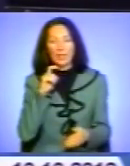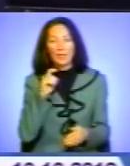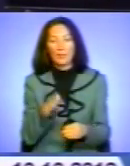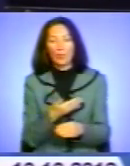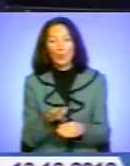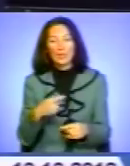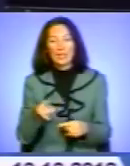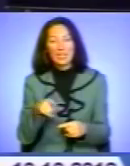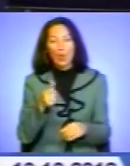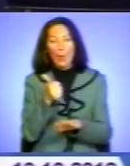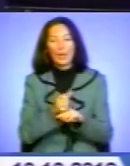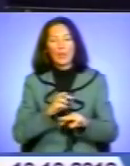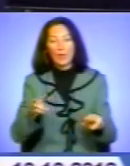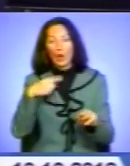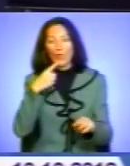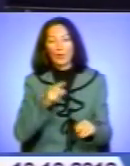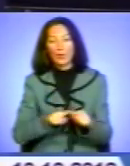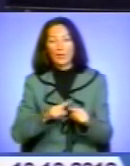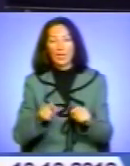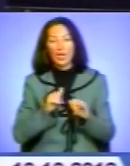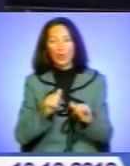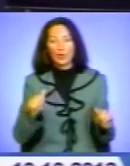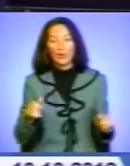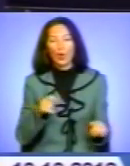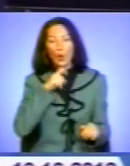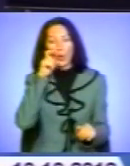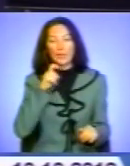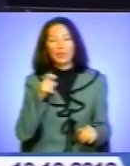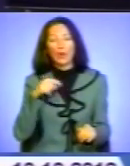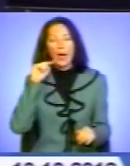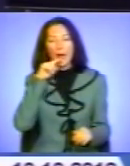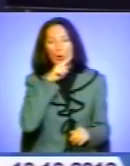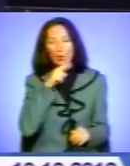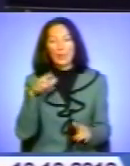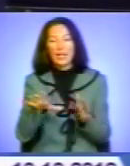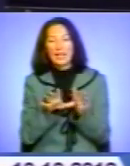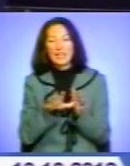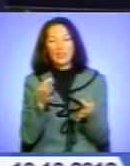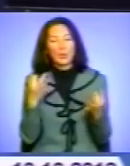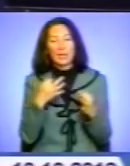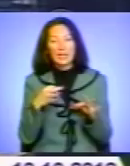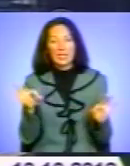іншого, прем'єр говорив про швидкий розвиток вітчизняної економіки та енергетичну незалежність України.